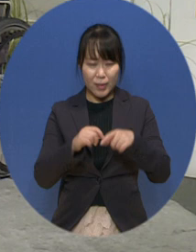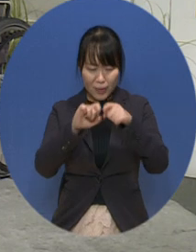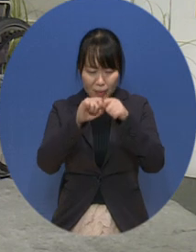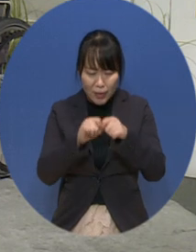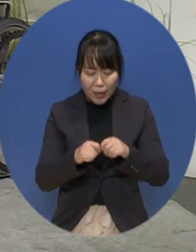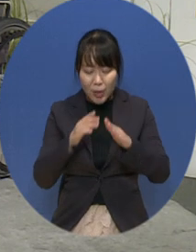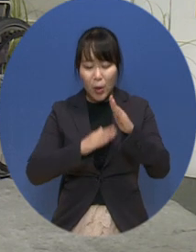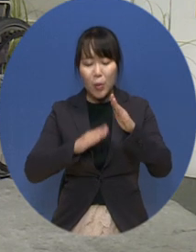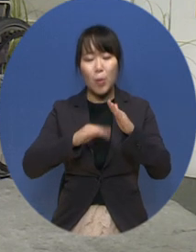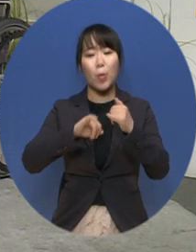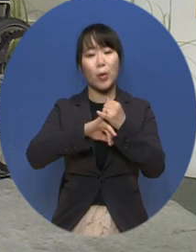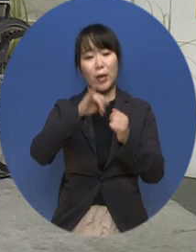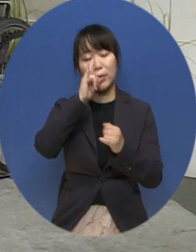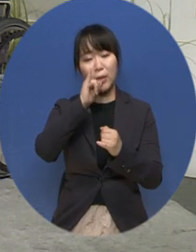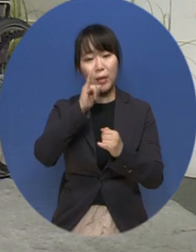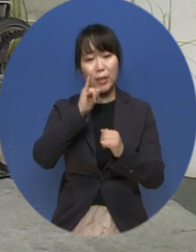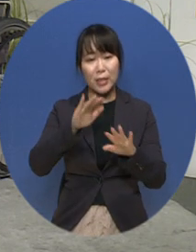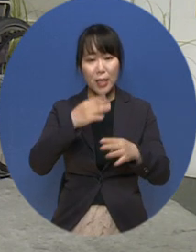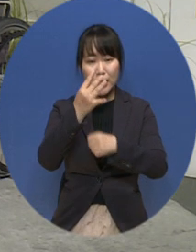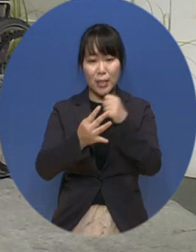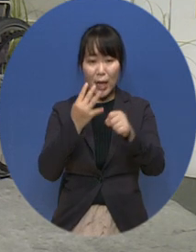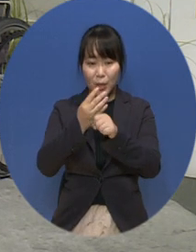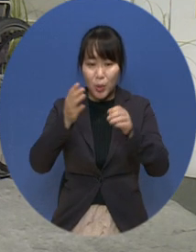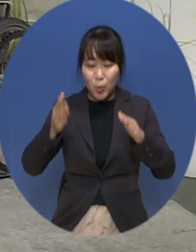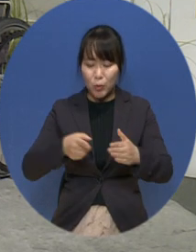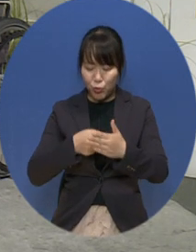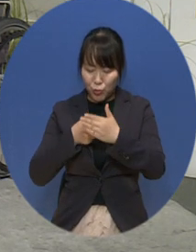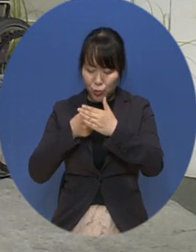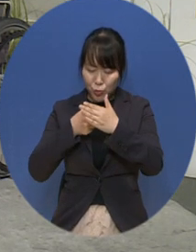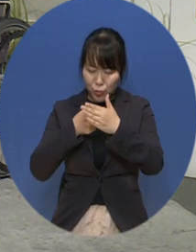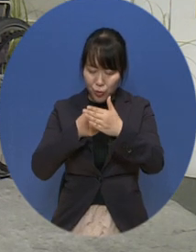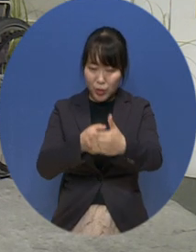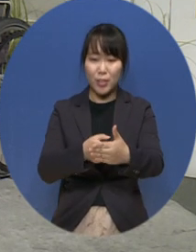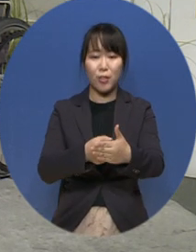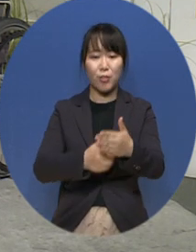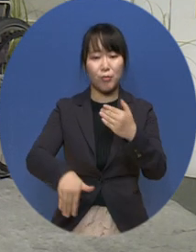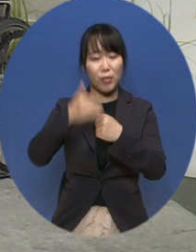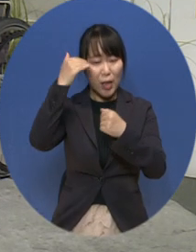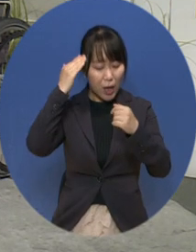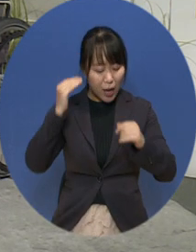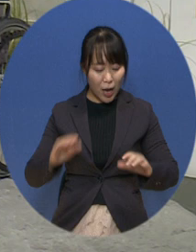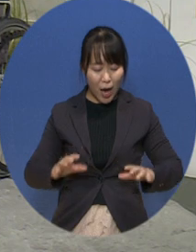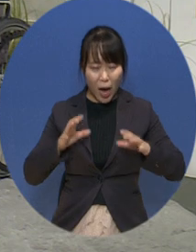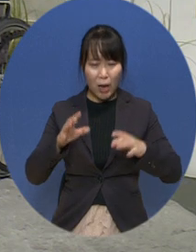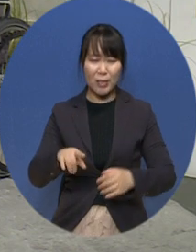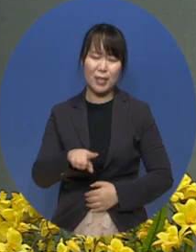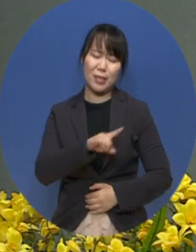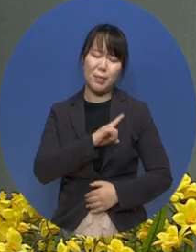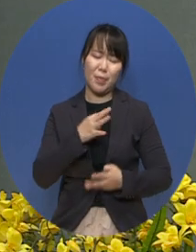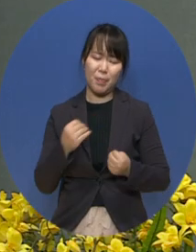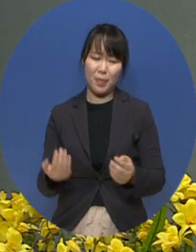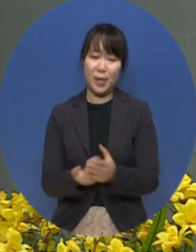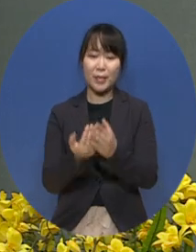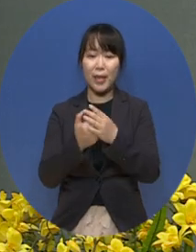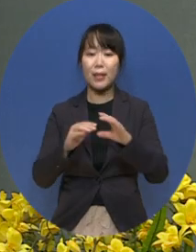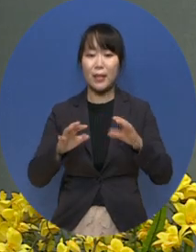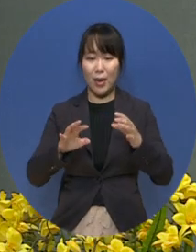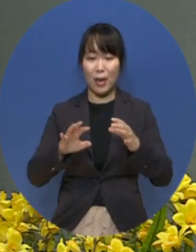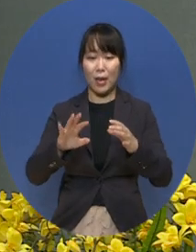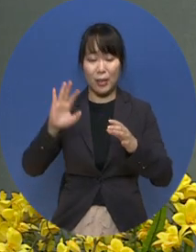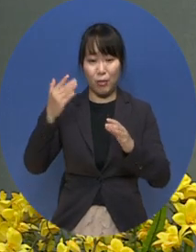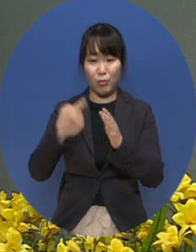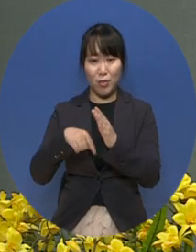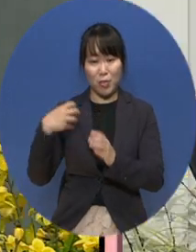있었네요 4 루스 이거 이제 4년 동안의 또 추진 하셔 가지고 4 우리나라가 가장 발전한 나라가 될 수 있도록 역할을